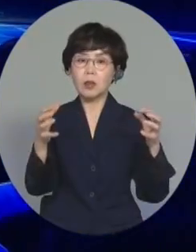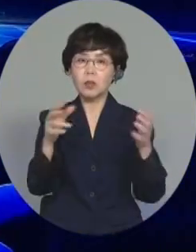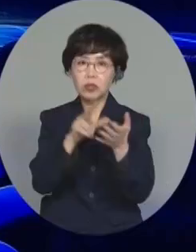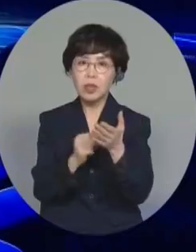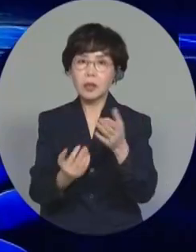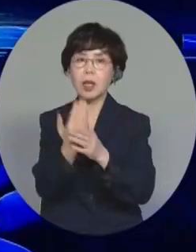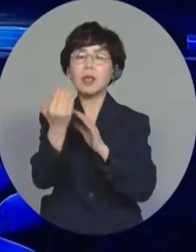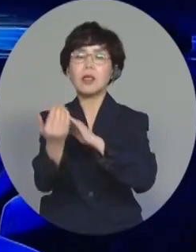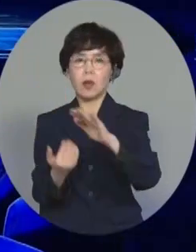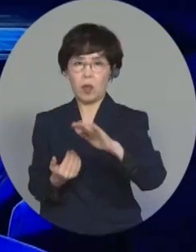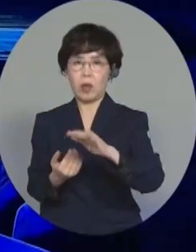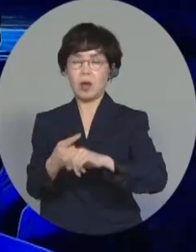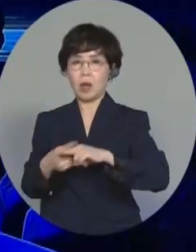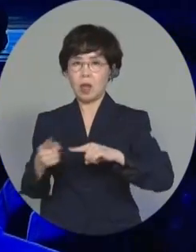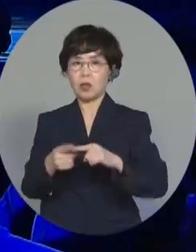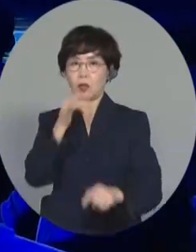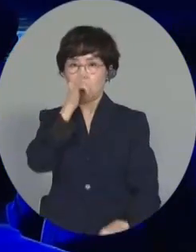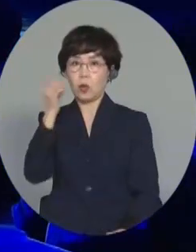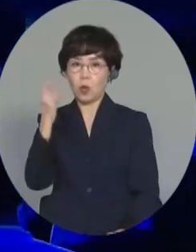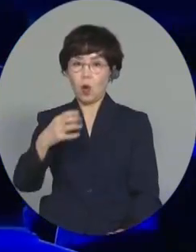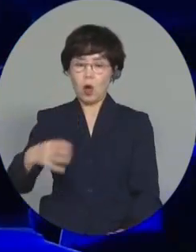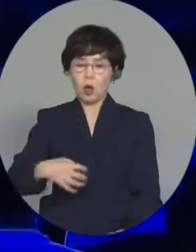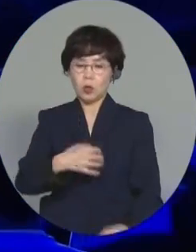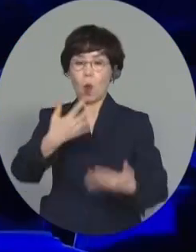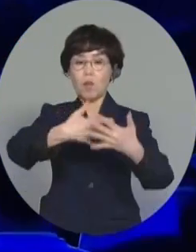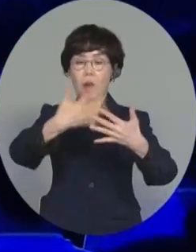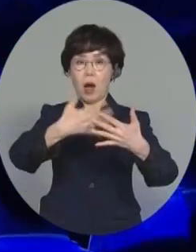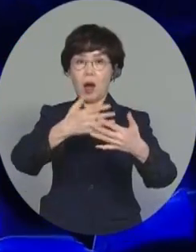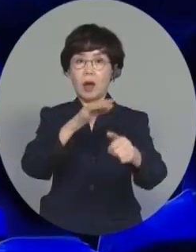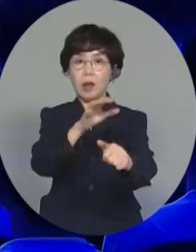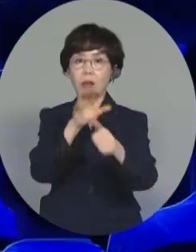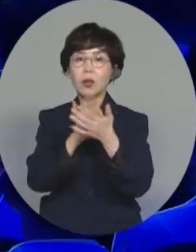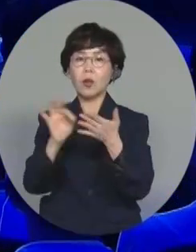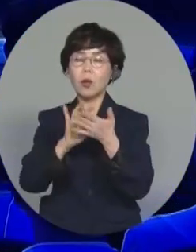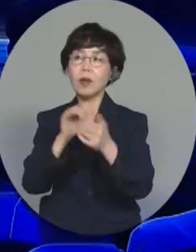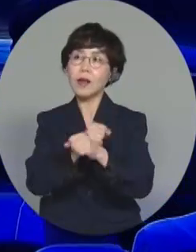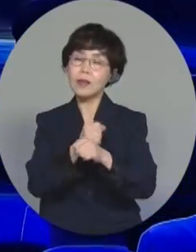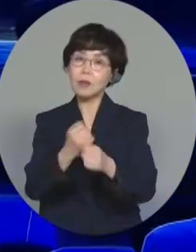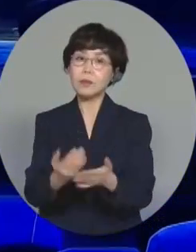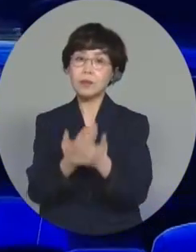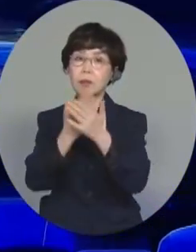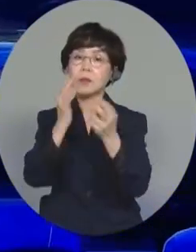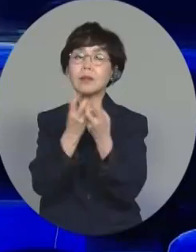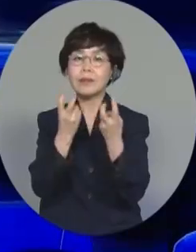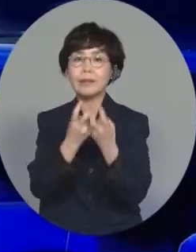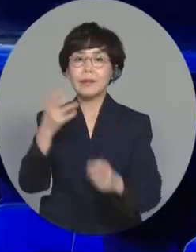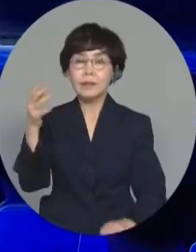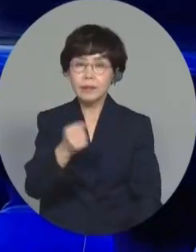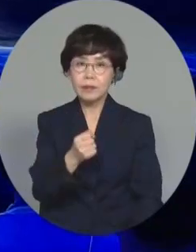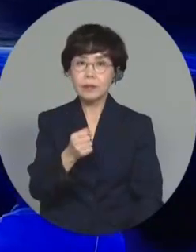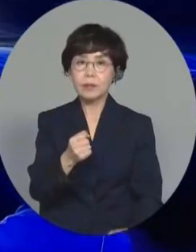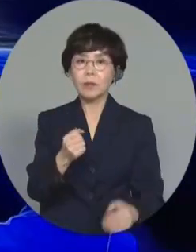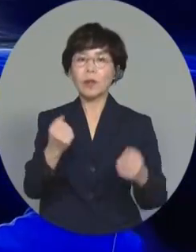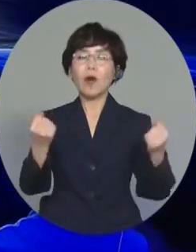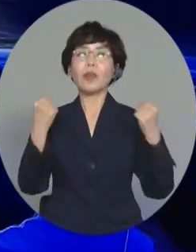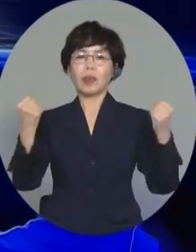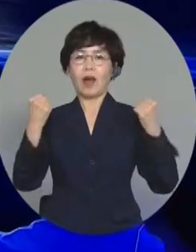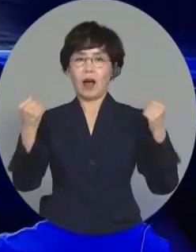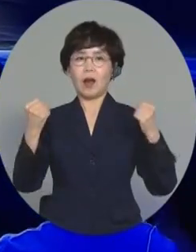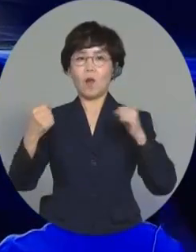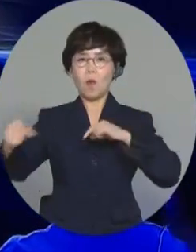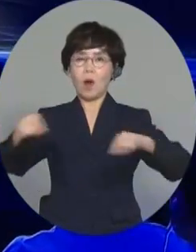수 있게 됩니다. 또한 초음파 영상을 이용함으로써 아주 발전된 방식으로 헬스케어에서